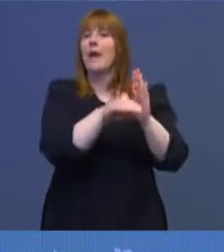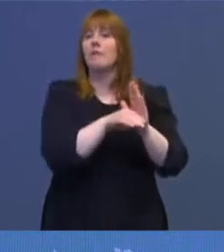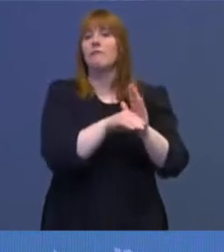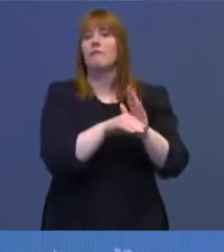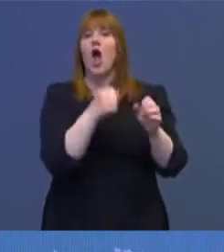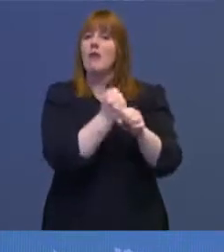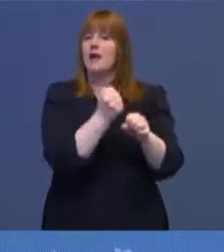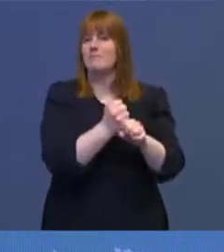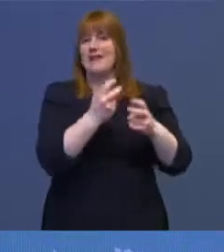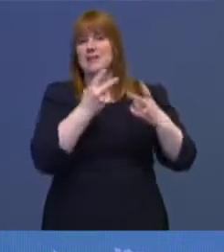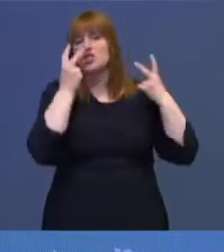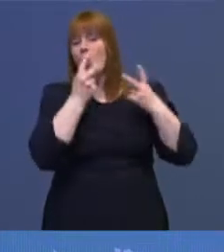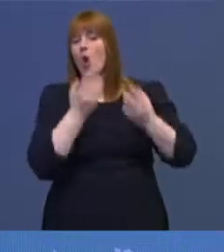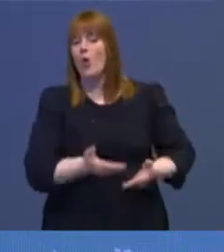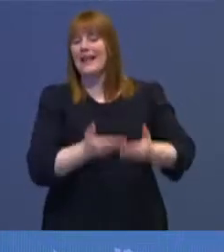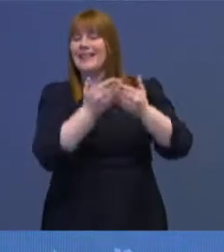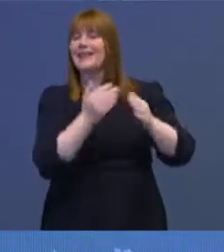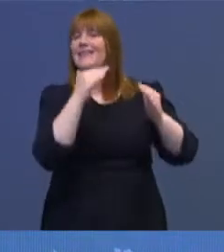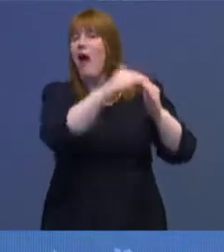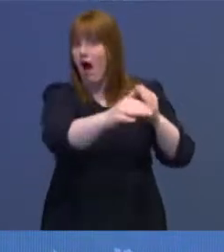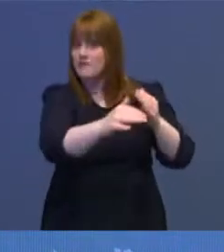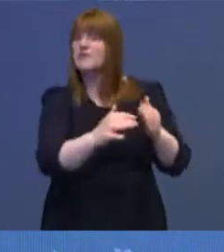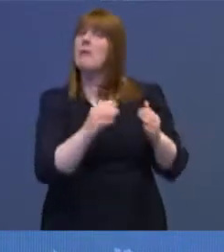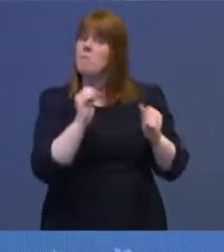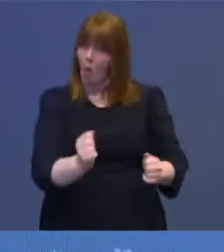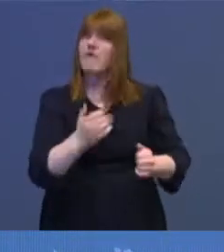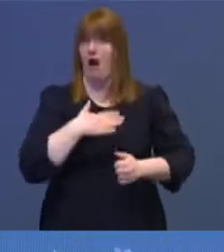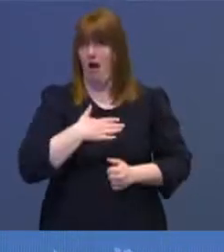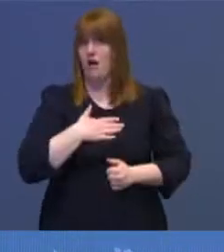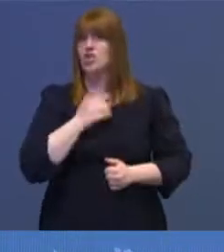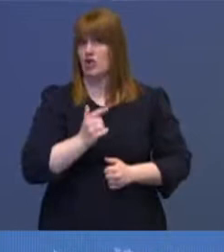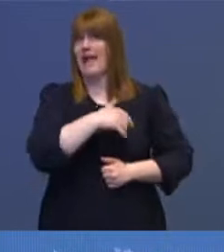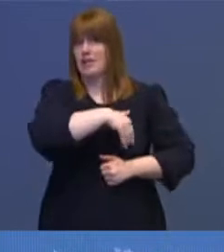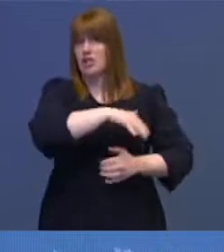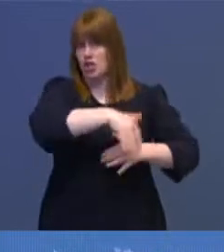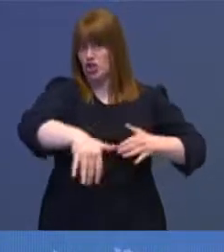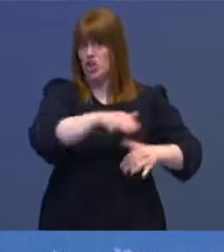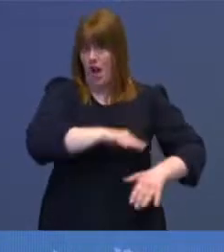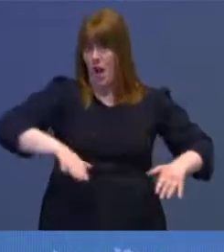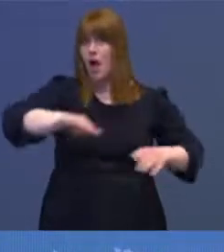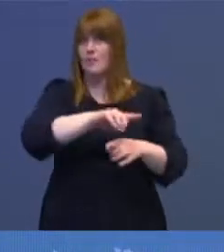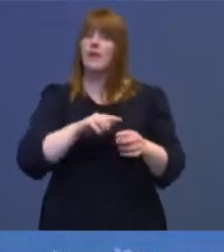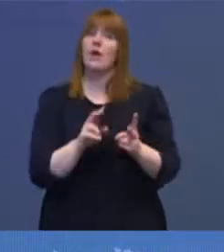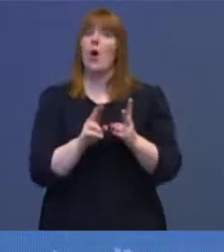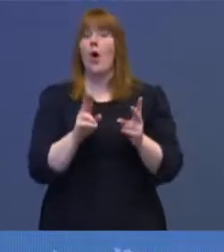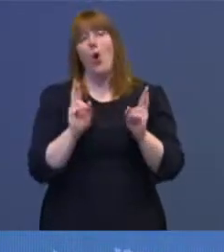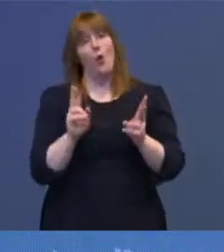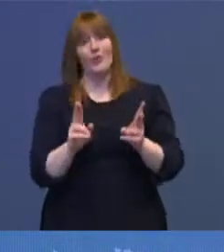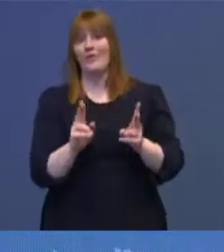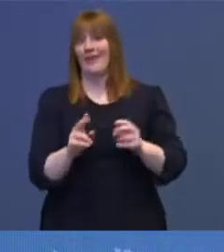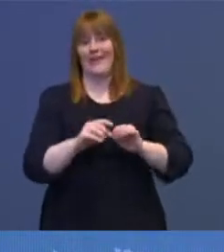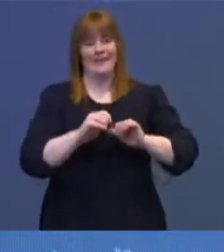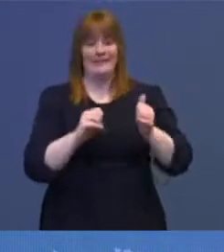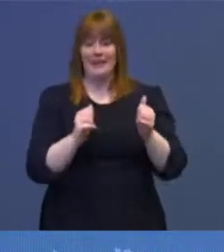Det et ansvar en kyststat må ha. Så har Norge og Russland sammen ansvaret for kanskje verdens mest verdifulle